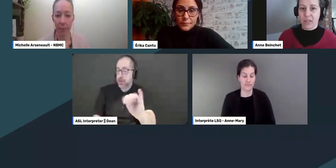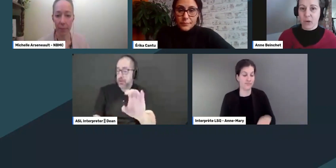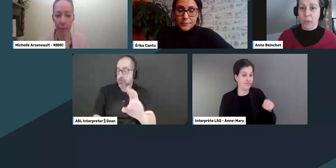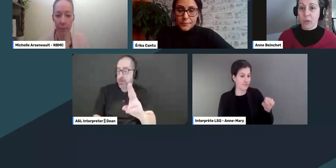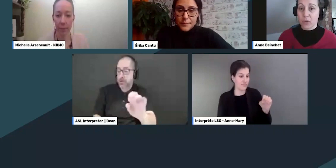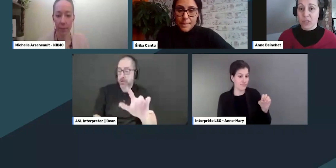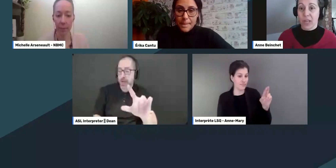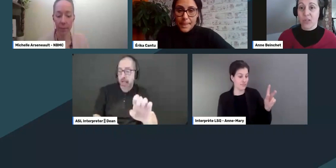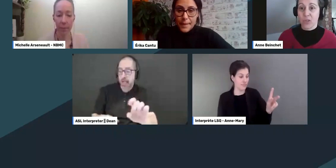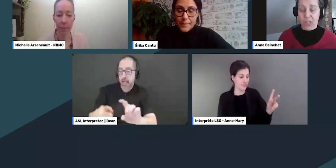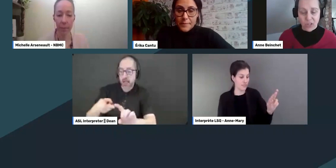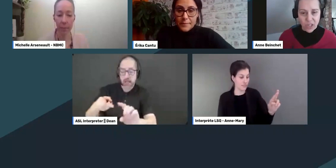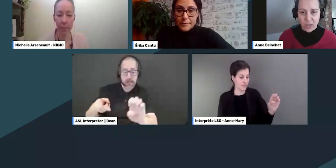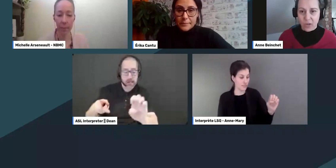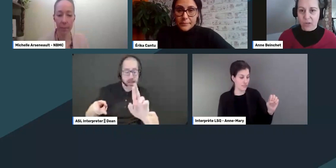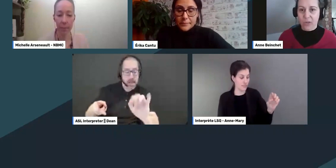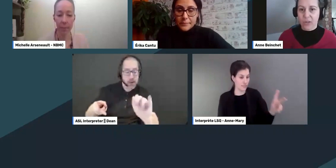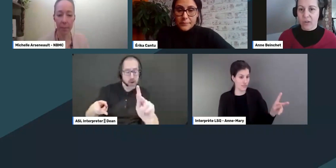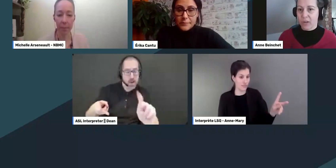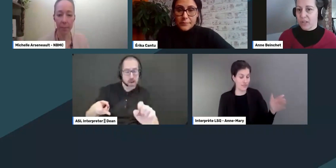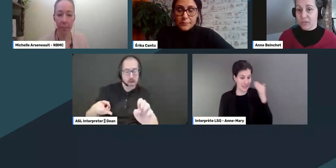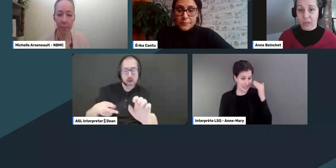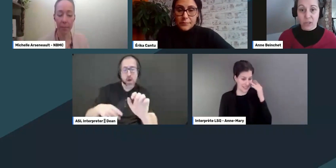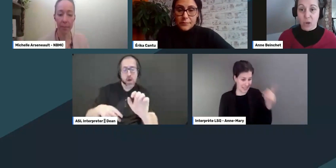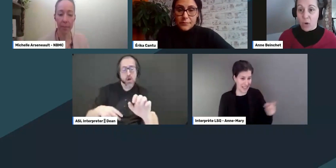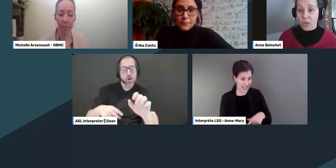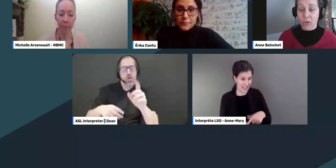qui est des changements.